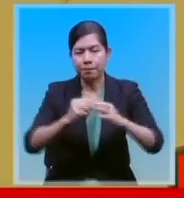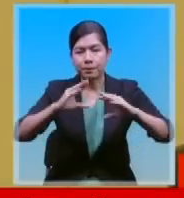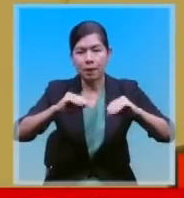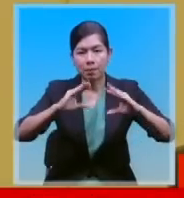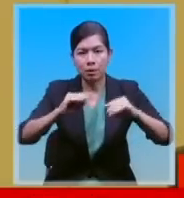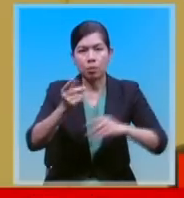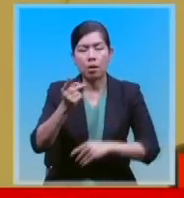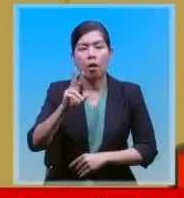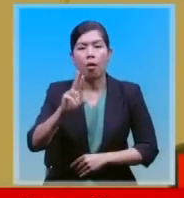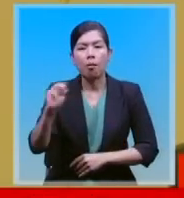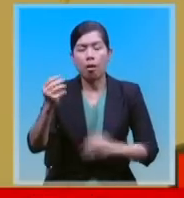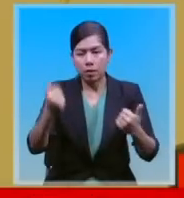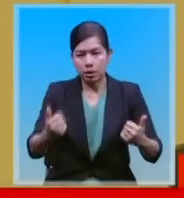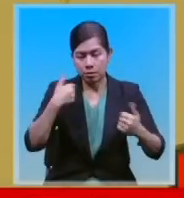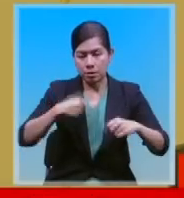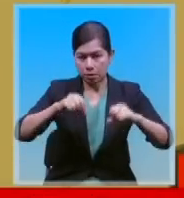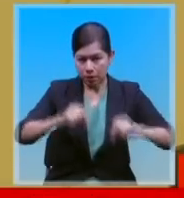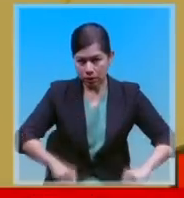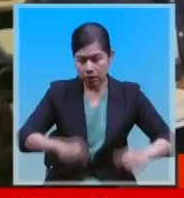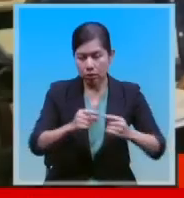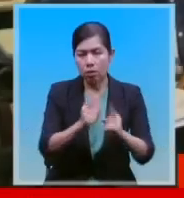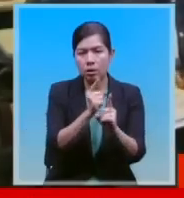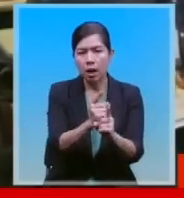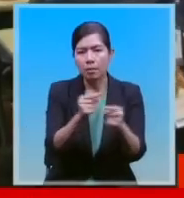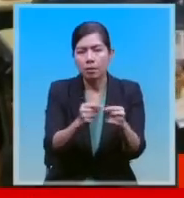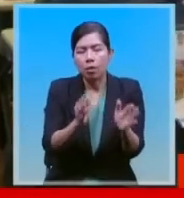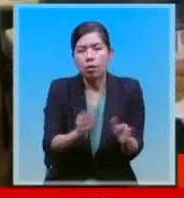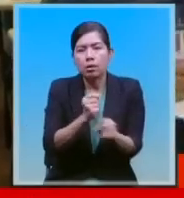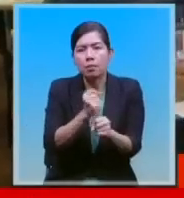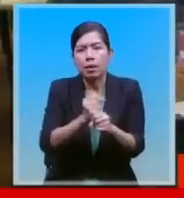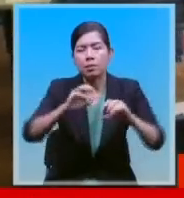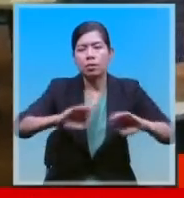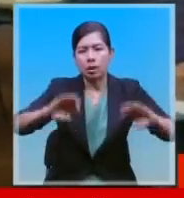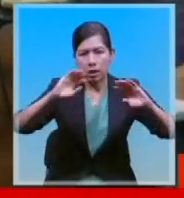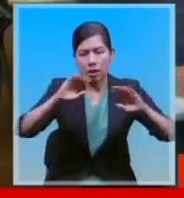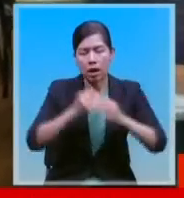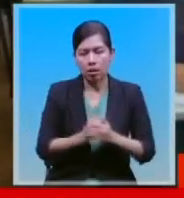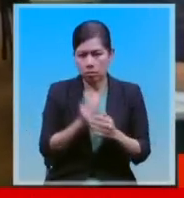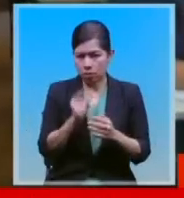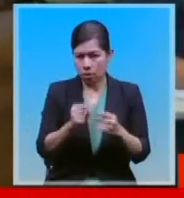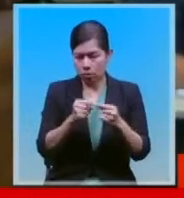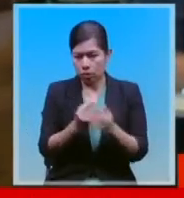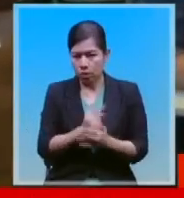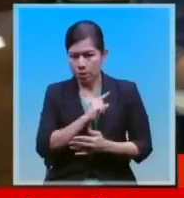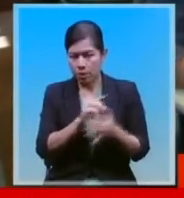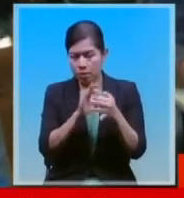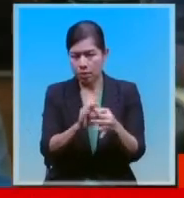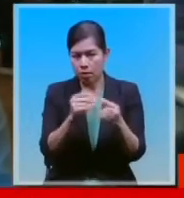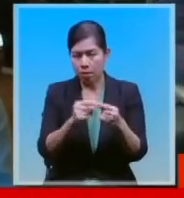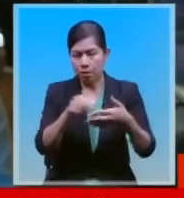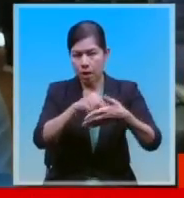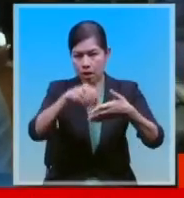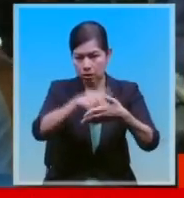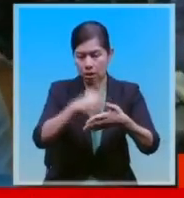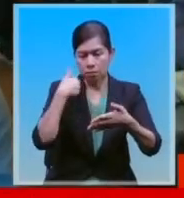วันนี้นะคะเห็นชอบแนวทางการปฏิบัติตัวของข้าราชการในการเลือกตั้งที่จะเกิดขึ้นโดยออกเป็นมาตรการ6ข้อหลัก